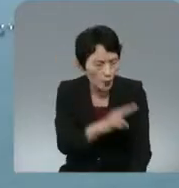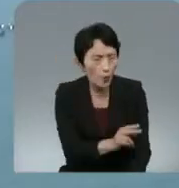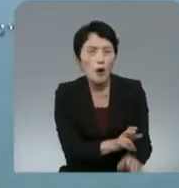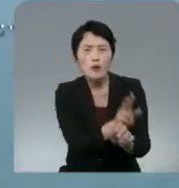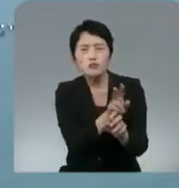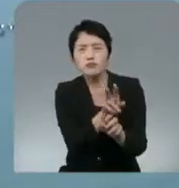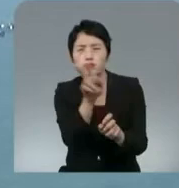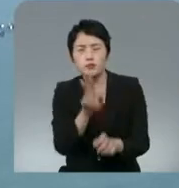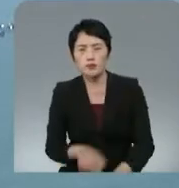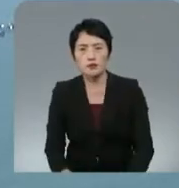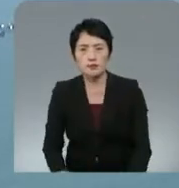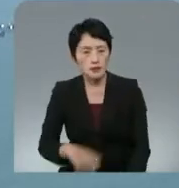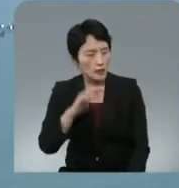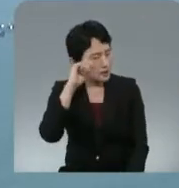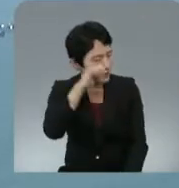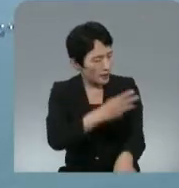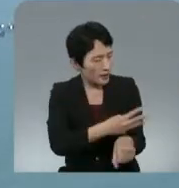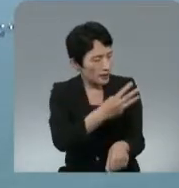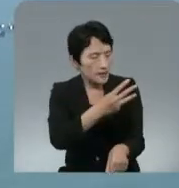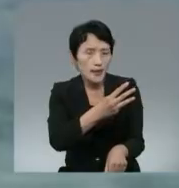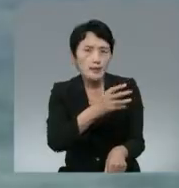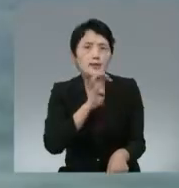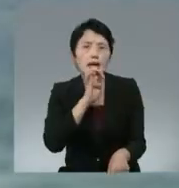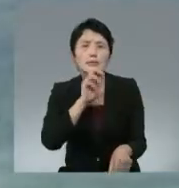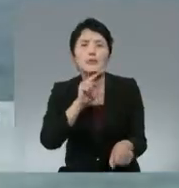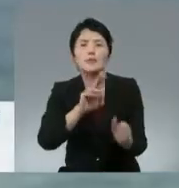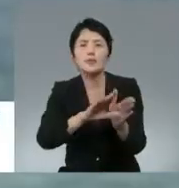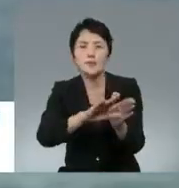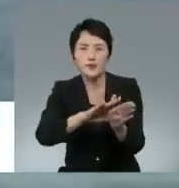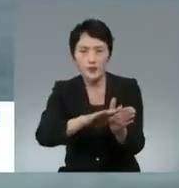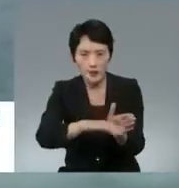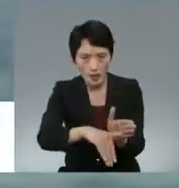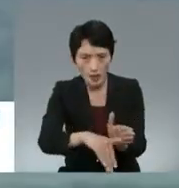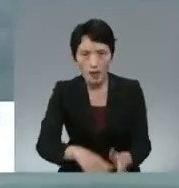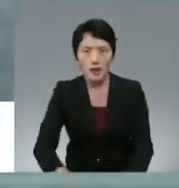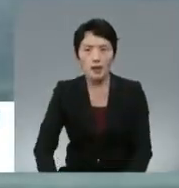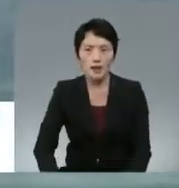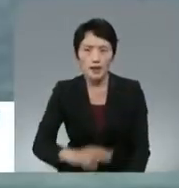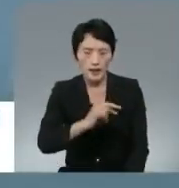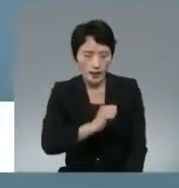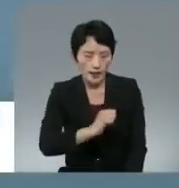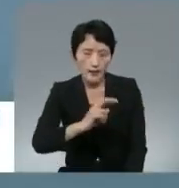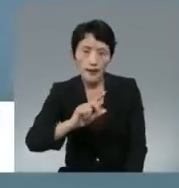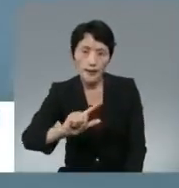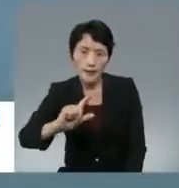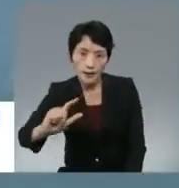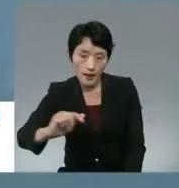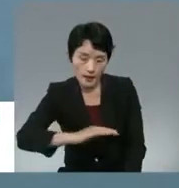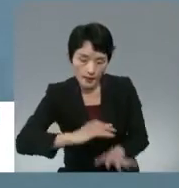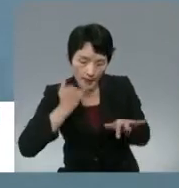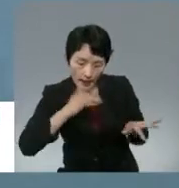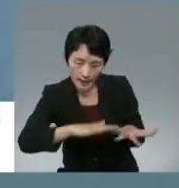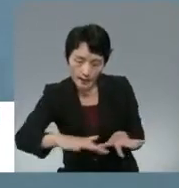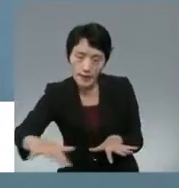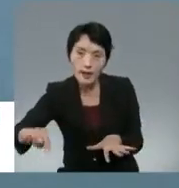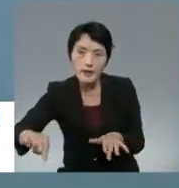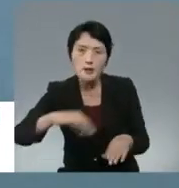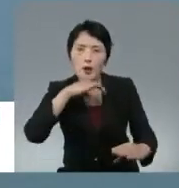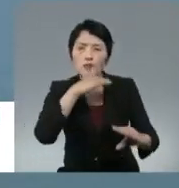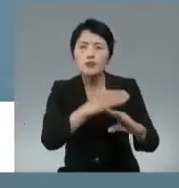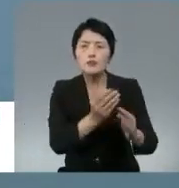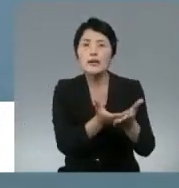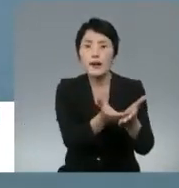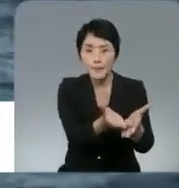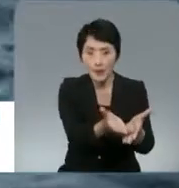провинции хванхенам до в тот же день в 3:42 ночи северных корейское судному похуй пересекло